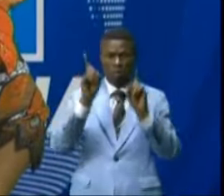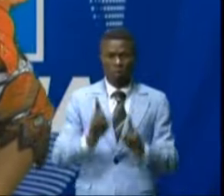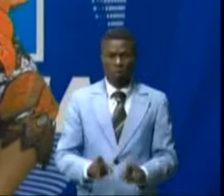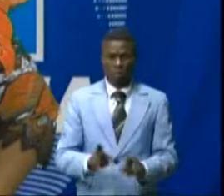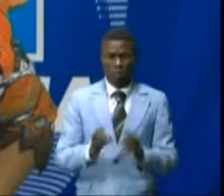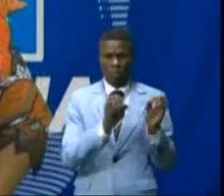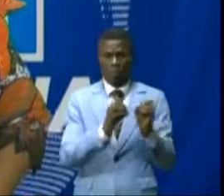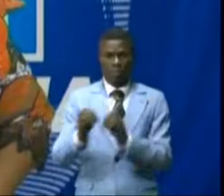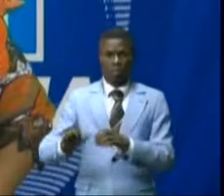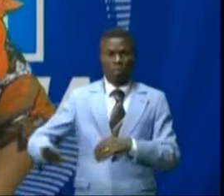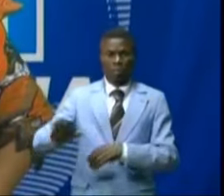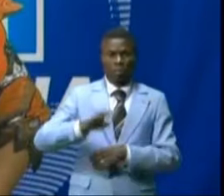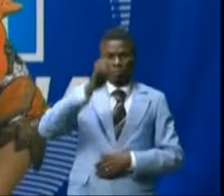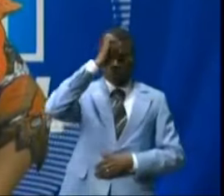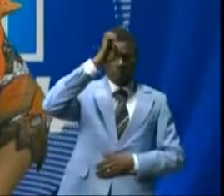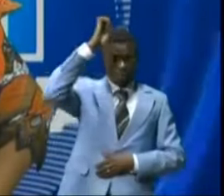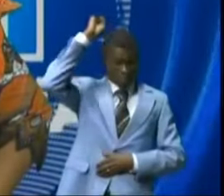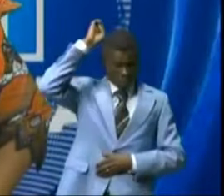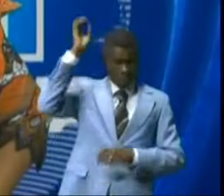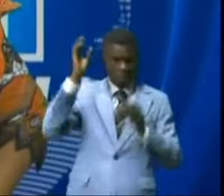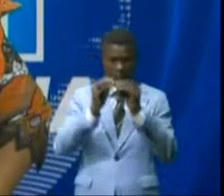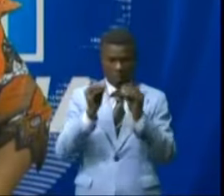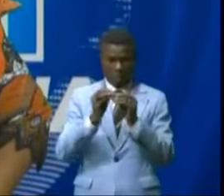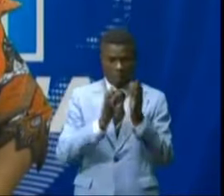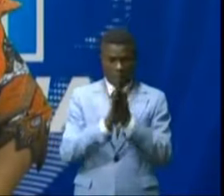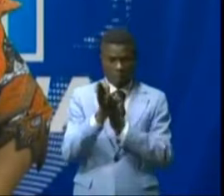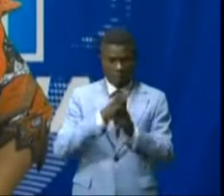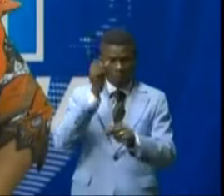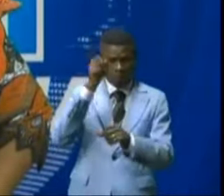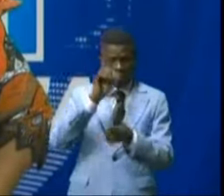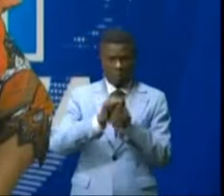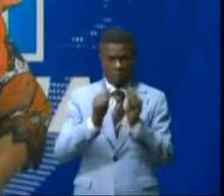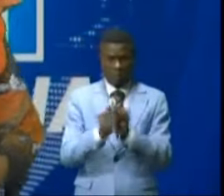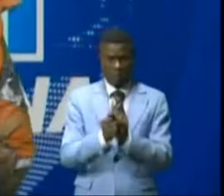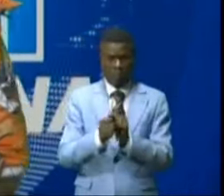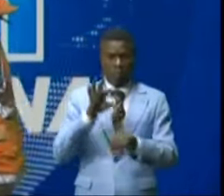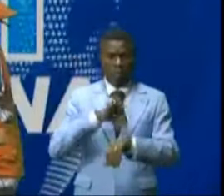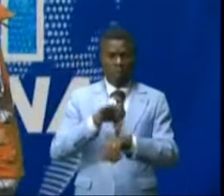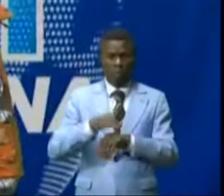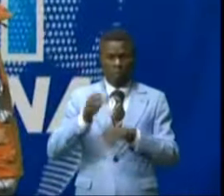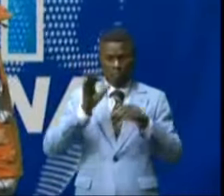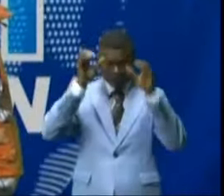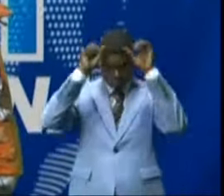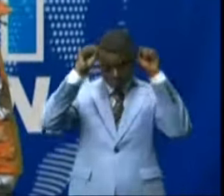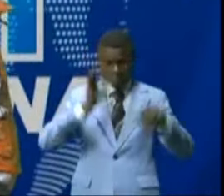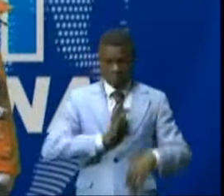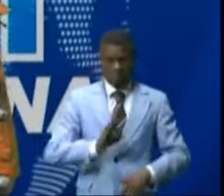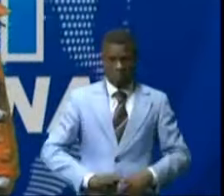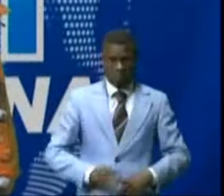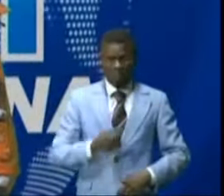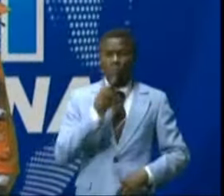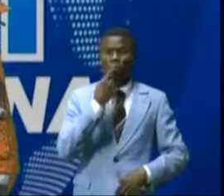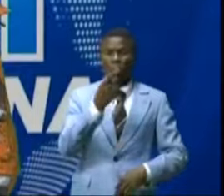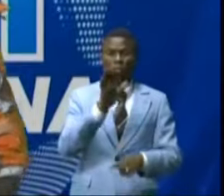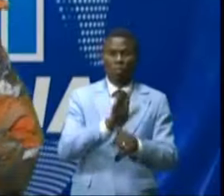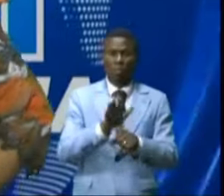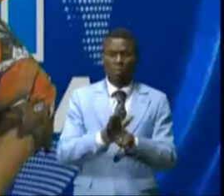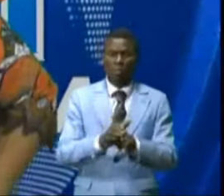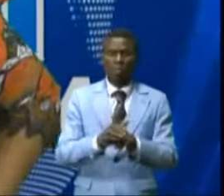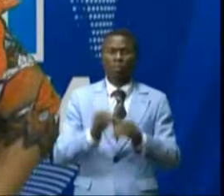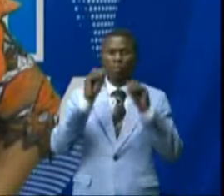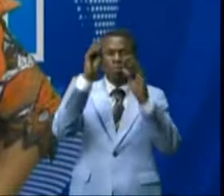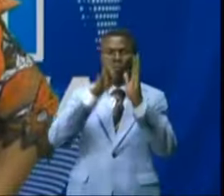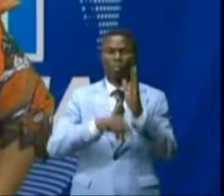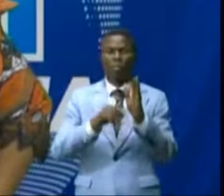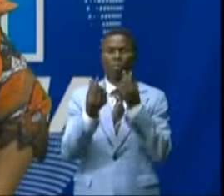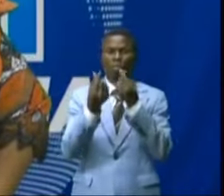tenu à Addis Abeba, sommet axé sur l'éducation, occasion pour le chef de l'État de mettre un accent sur la gratuité de